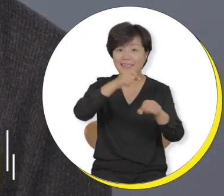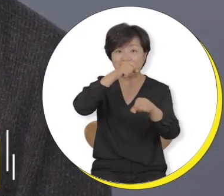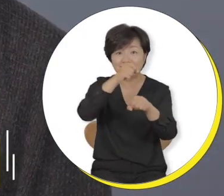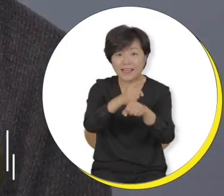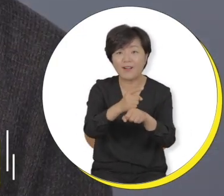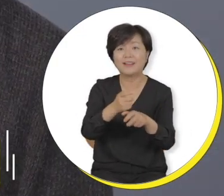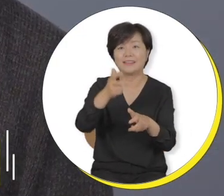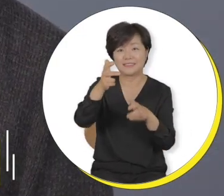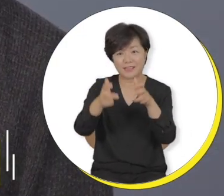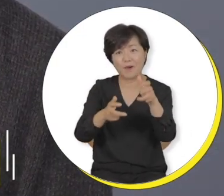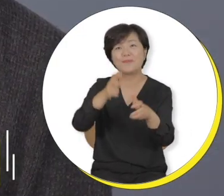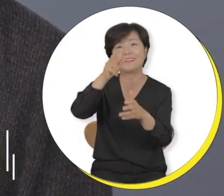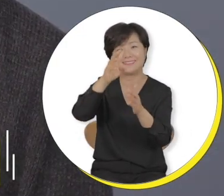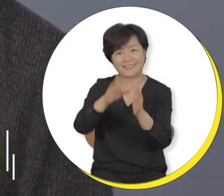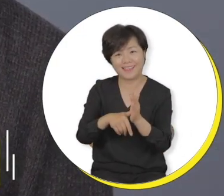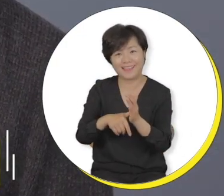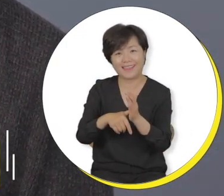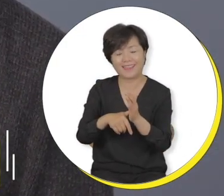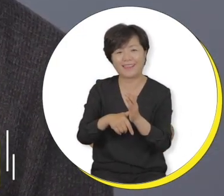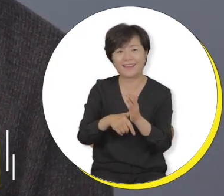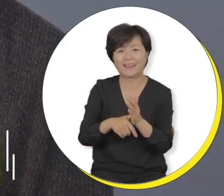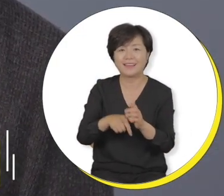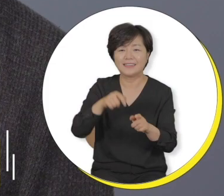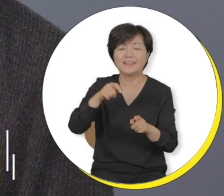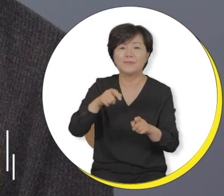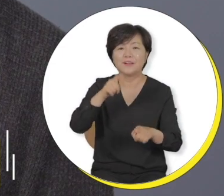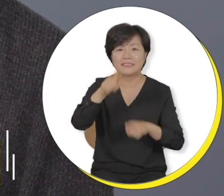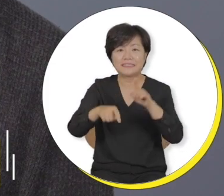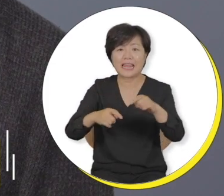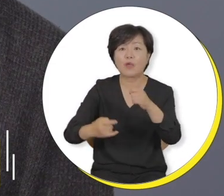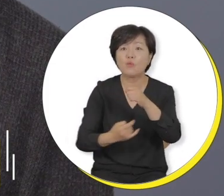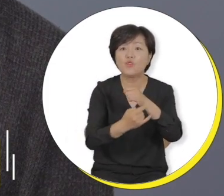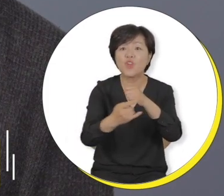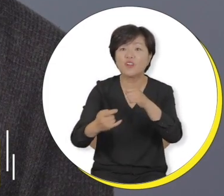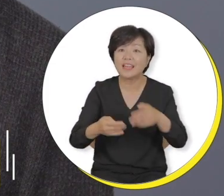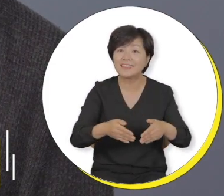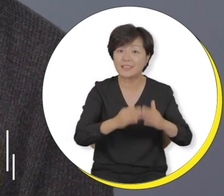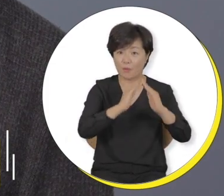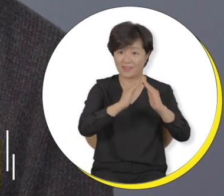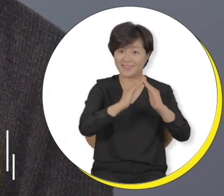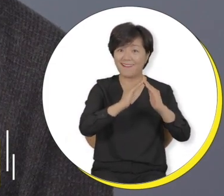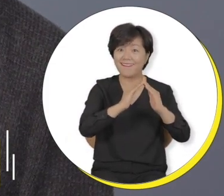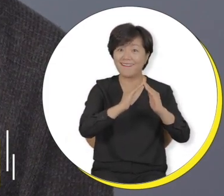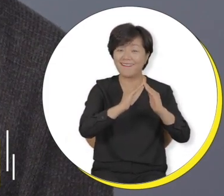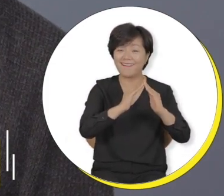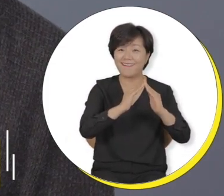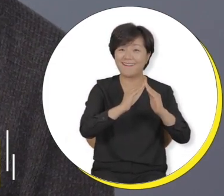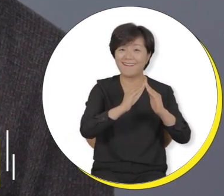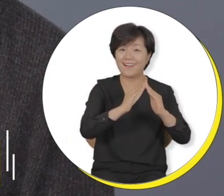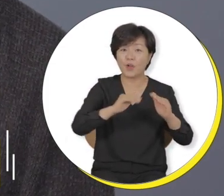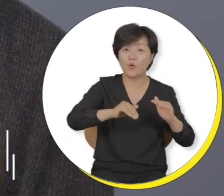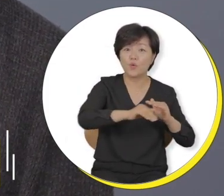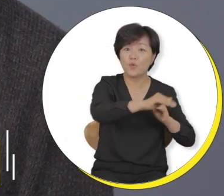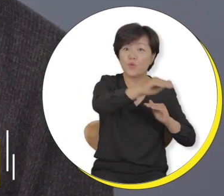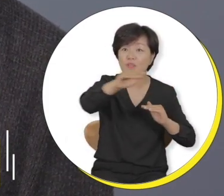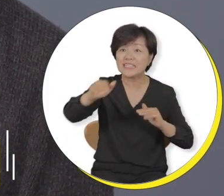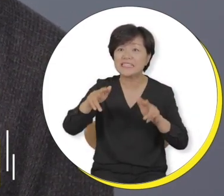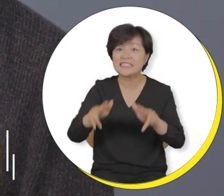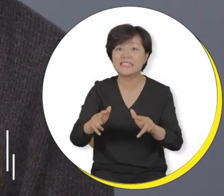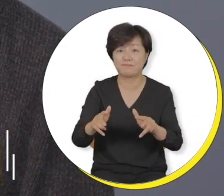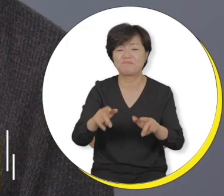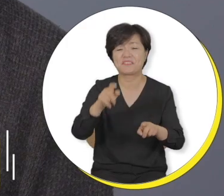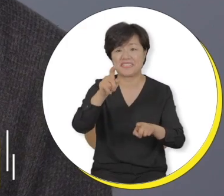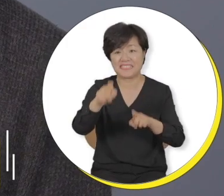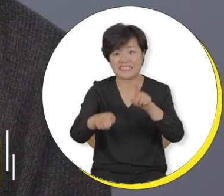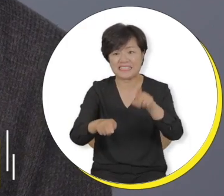작년에 그 문화다양성 사업을 하면서 그 실행위원회를 만들어서